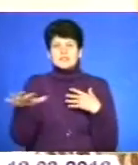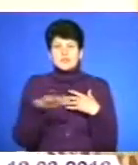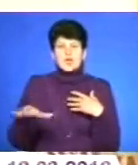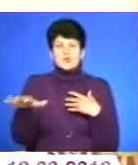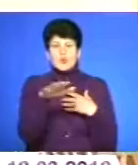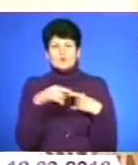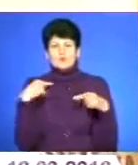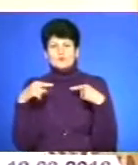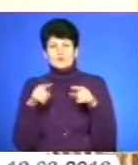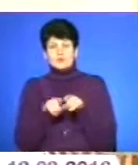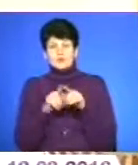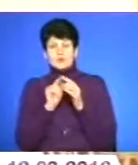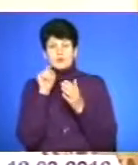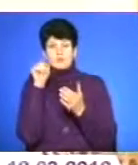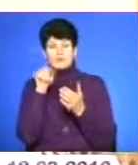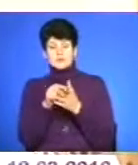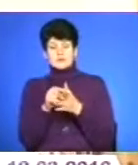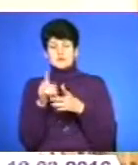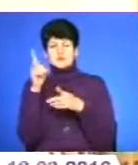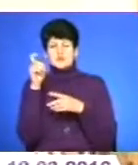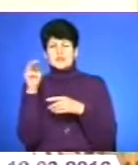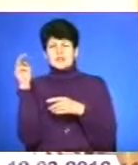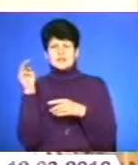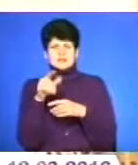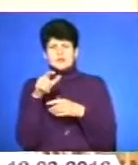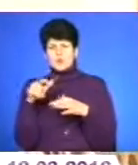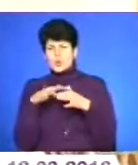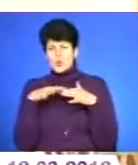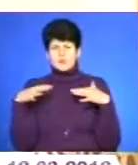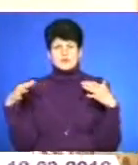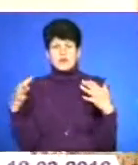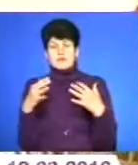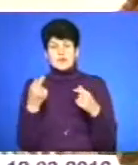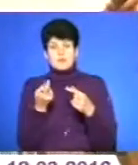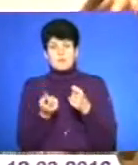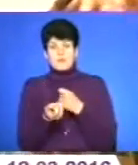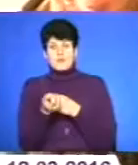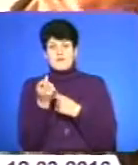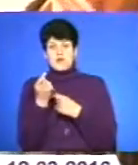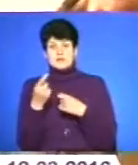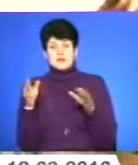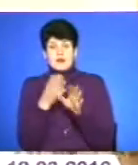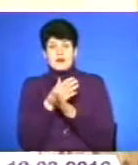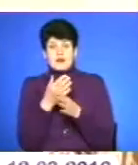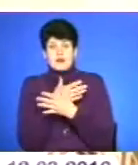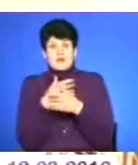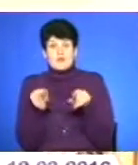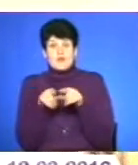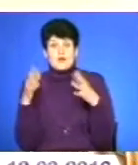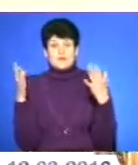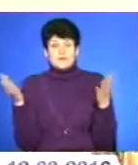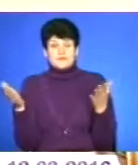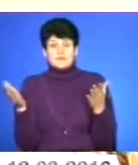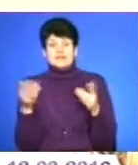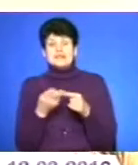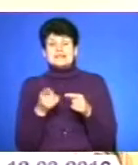по розміру. Ти коли потрапляєш, там сотні тисяч людей, це просто, ну, в тебе появляються крила по великому рахунку.